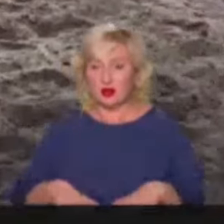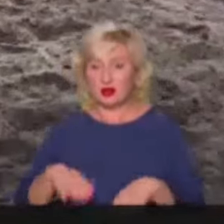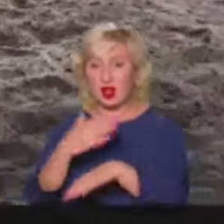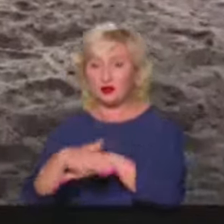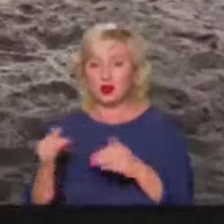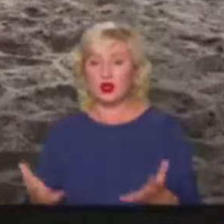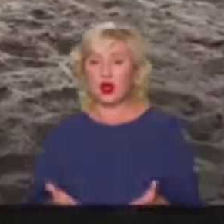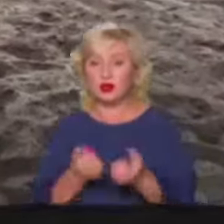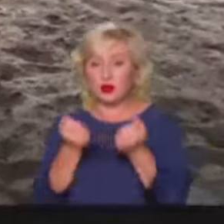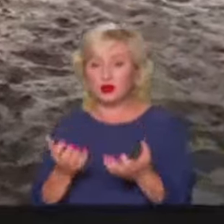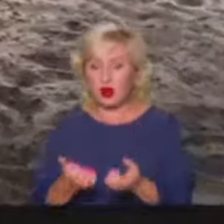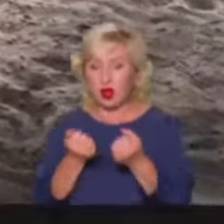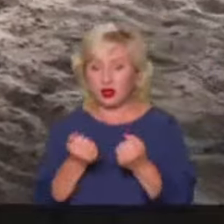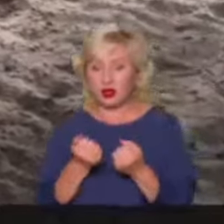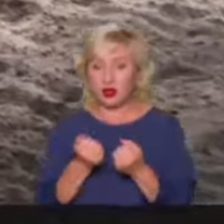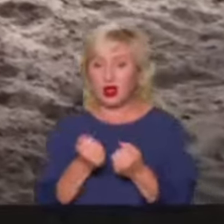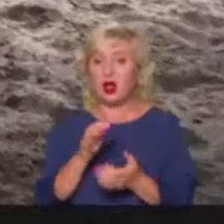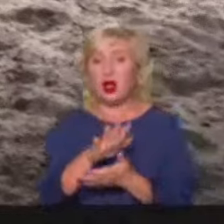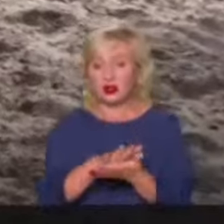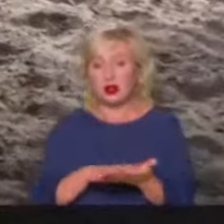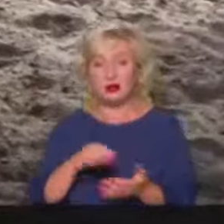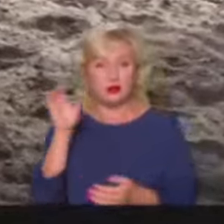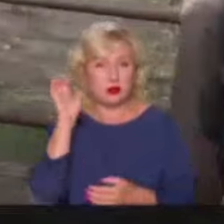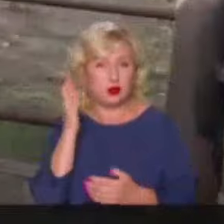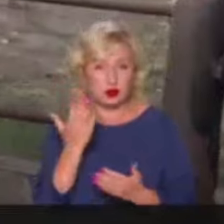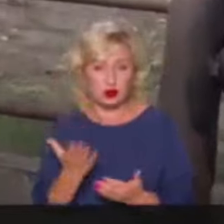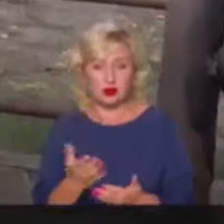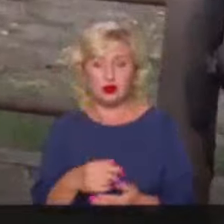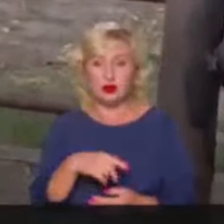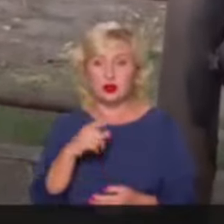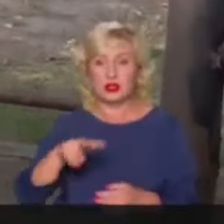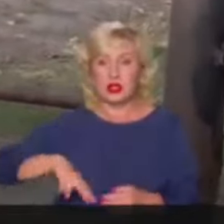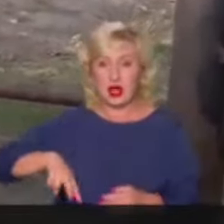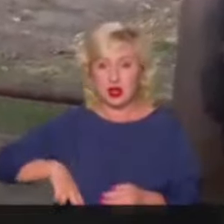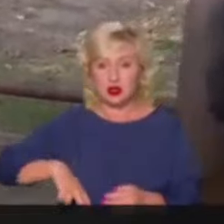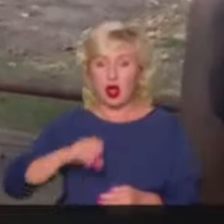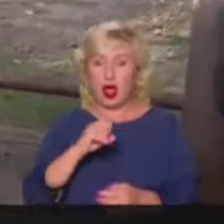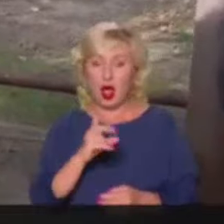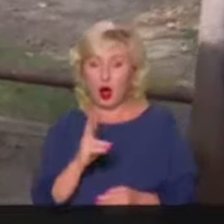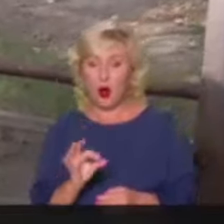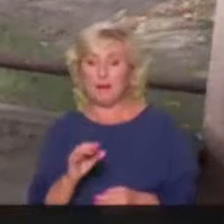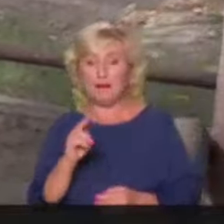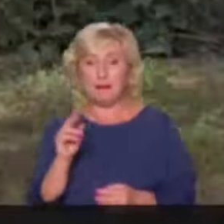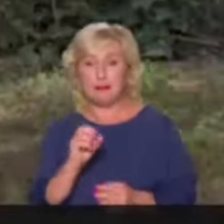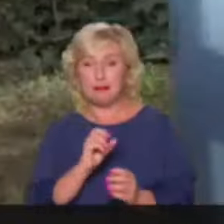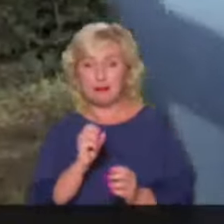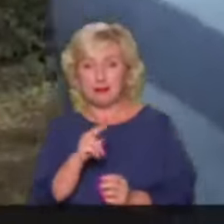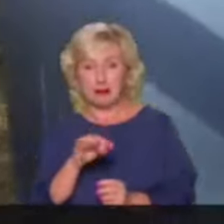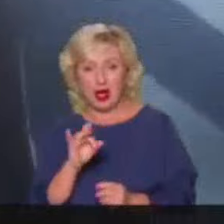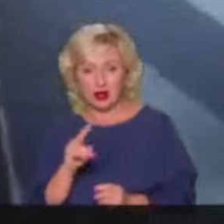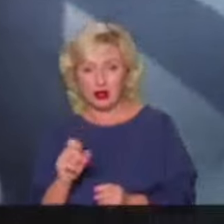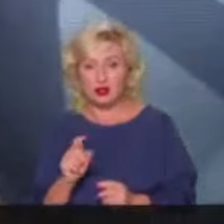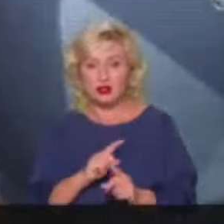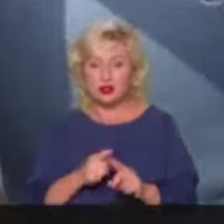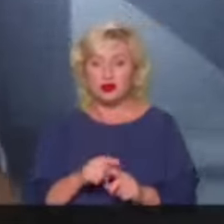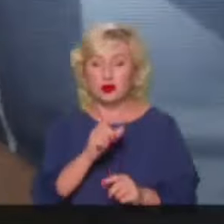рятували їх. А далі давайте послухаємо пряму мову директора екопарку. Він розповість про тих людей, хто